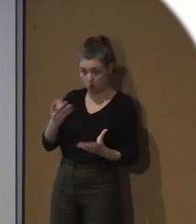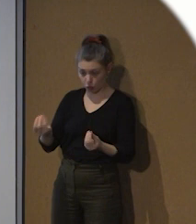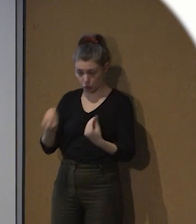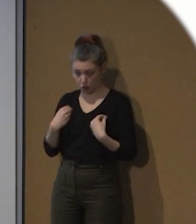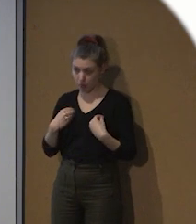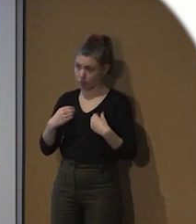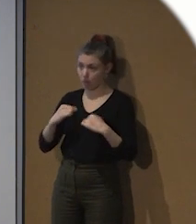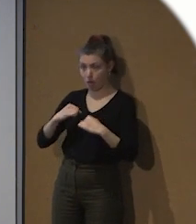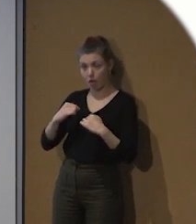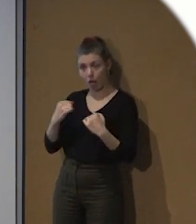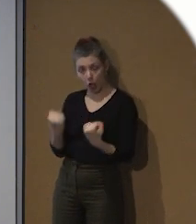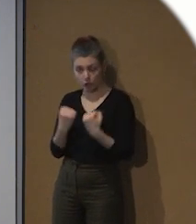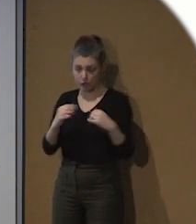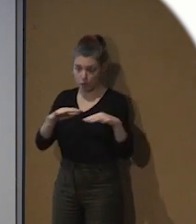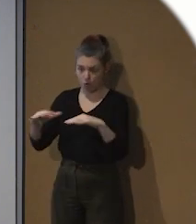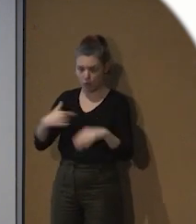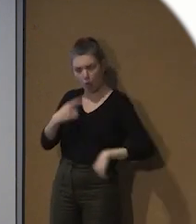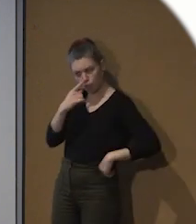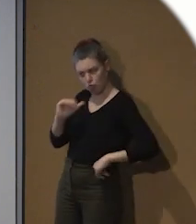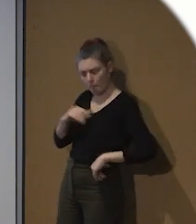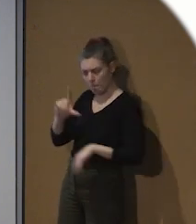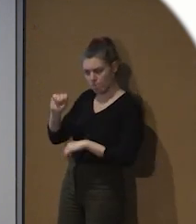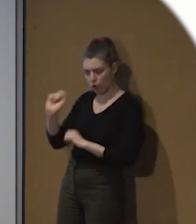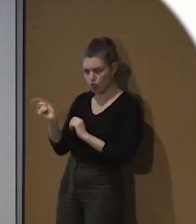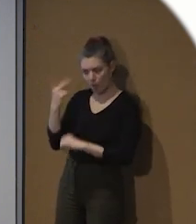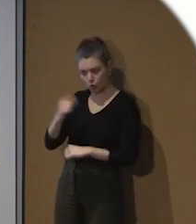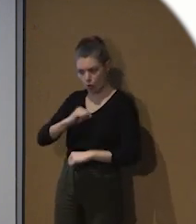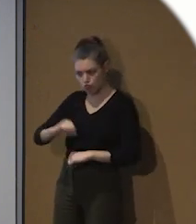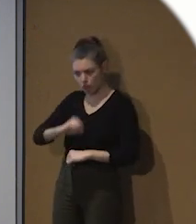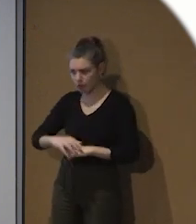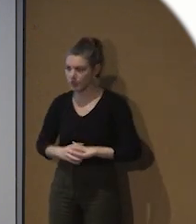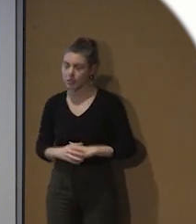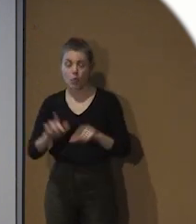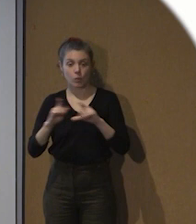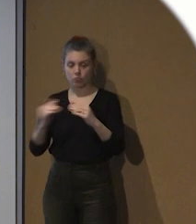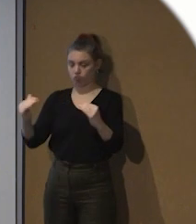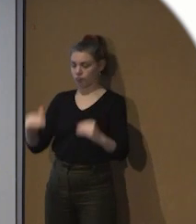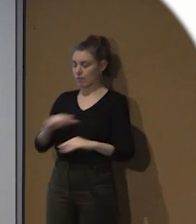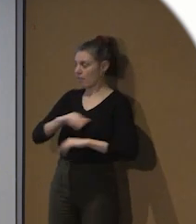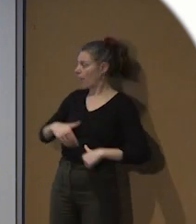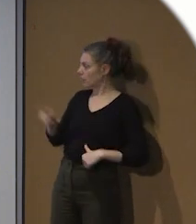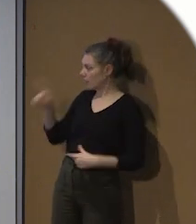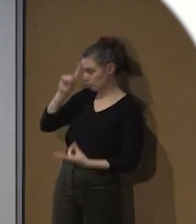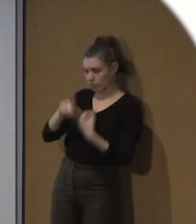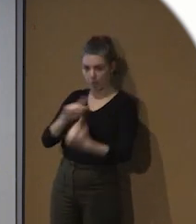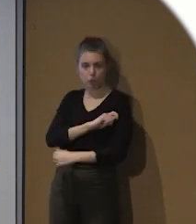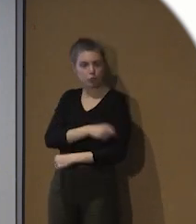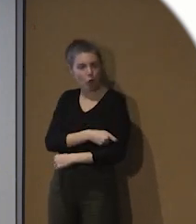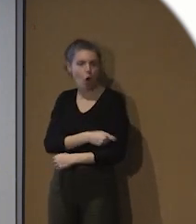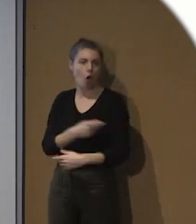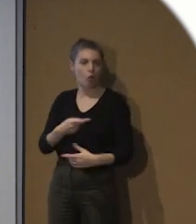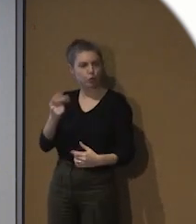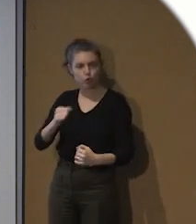km/h, c'est quand même bien soutenu, je trouve. Et les activités importantes avec les sports collectifs et